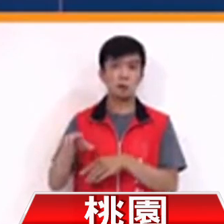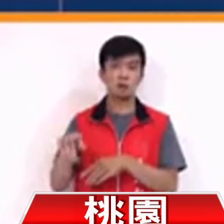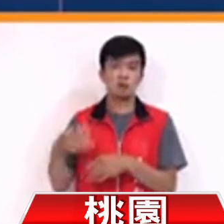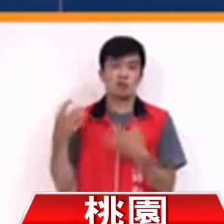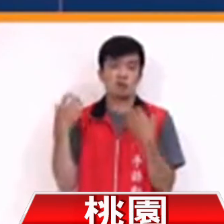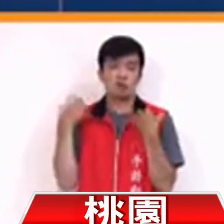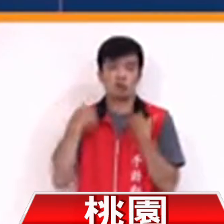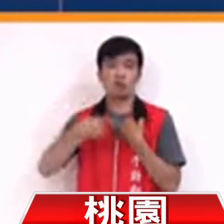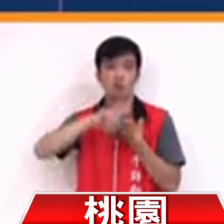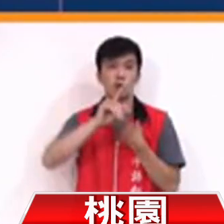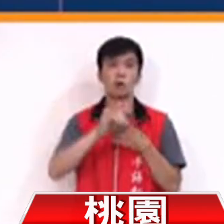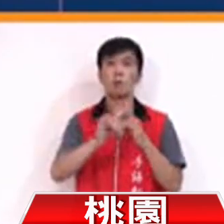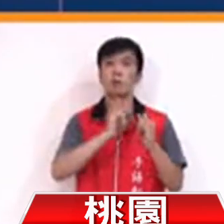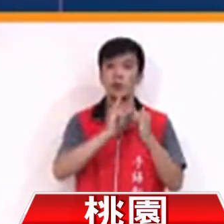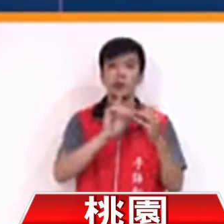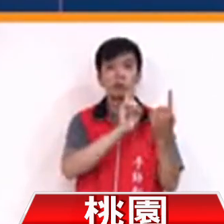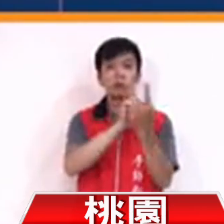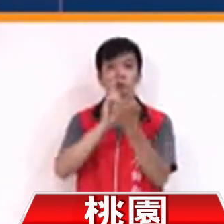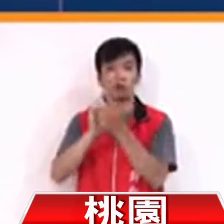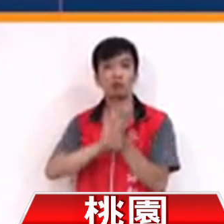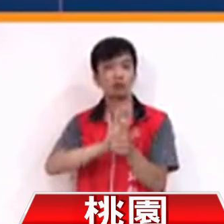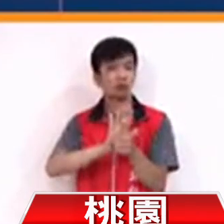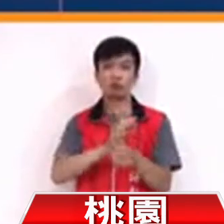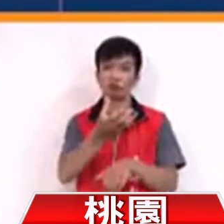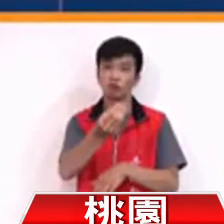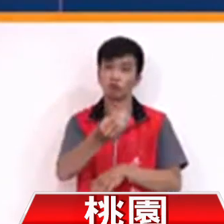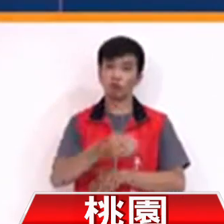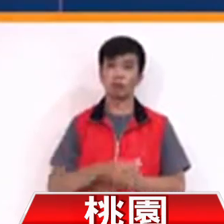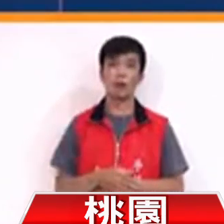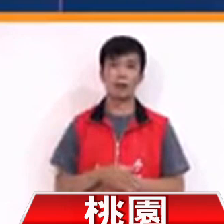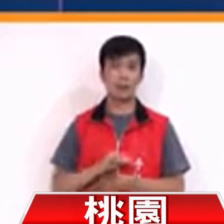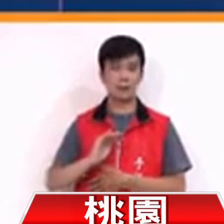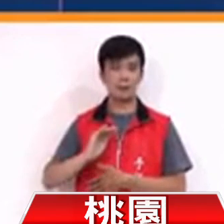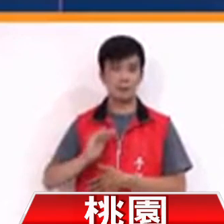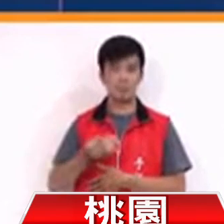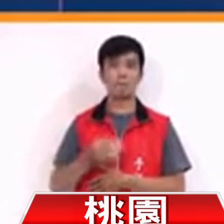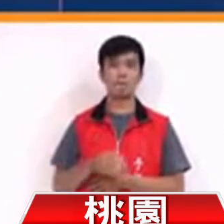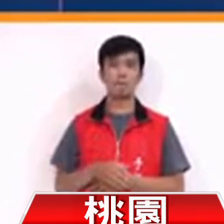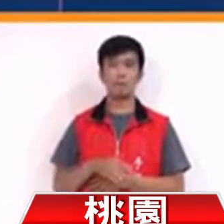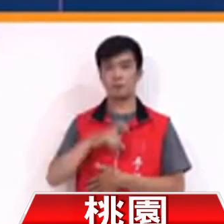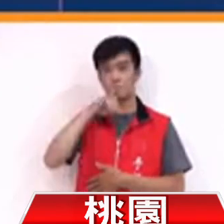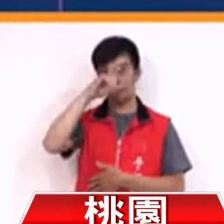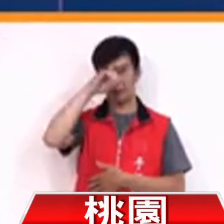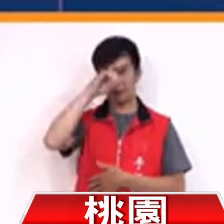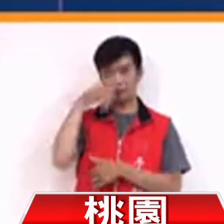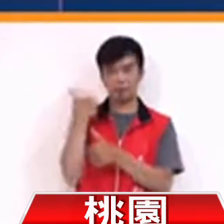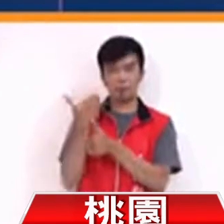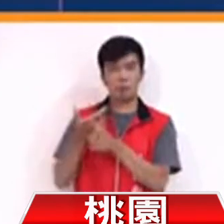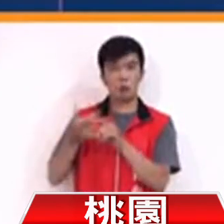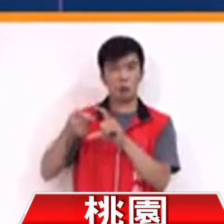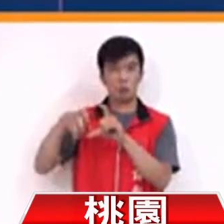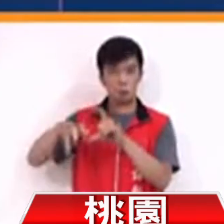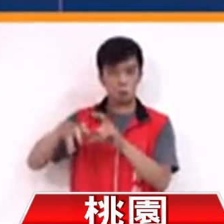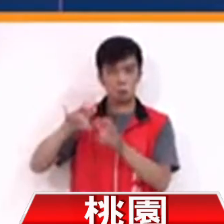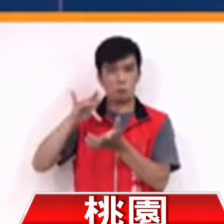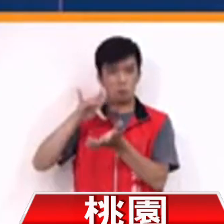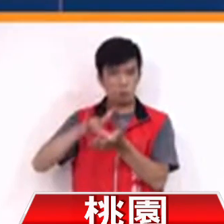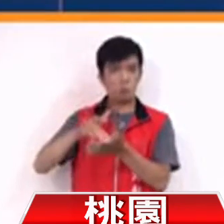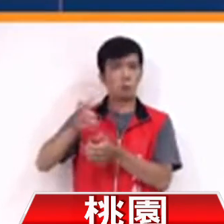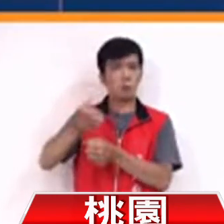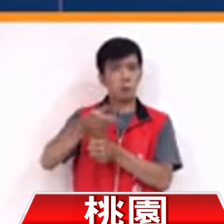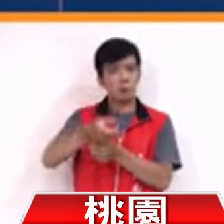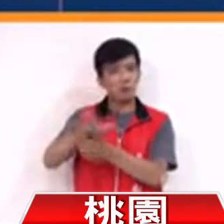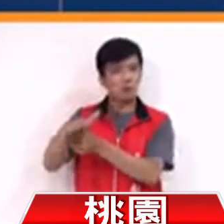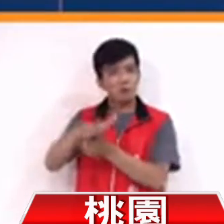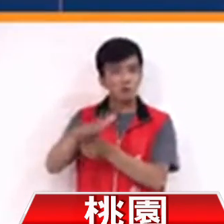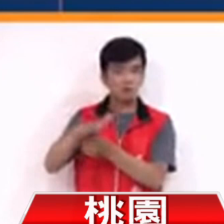责柜台以及为民服务的工作，但是为了让整个区公所能够进行消毒清消，